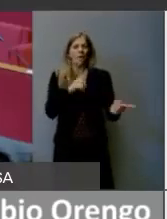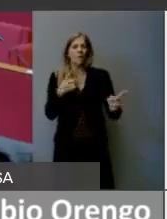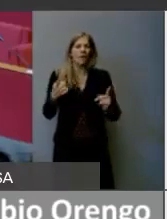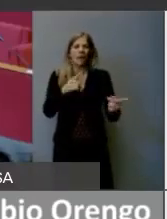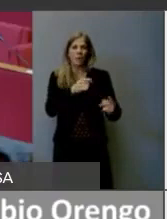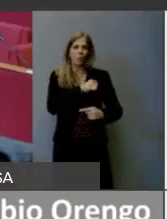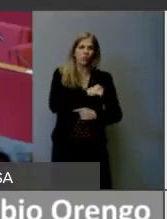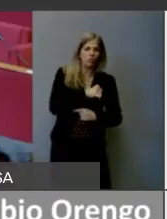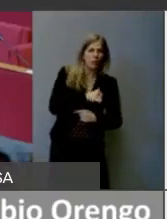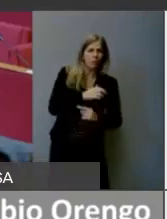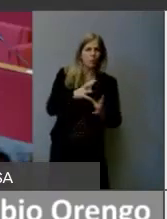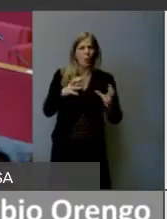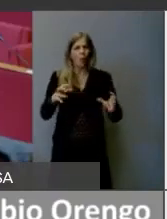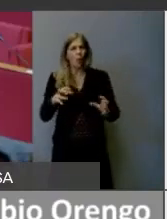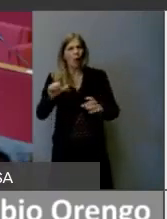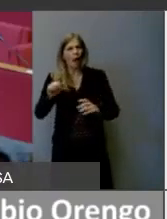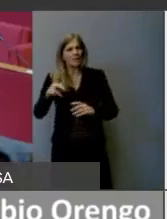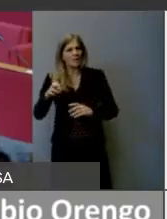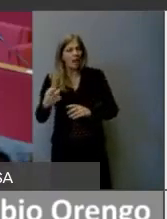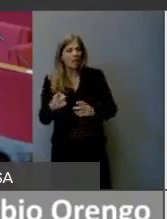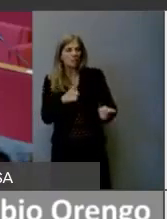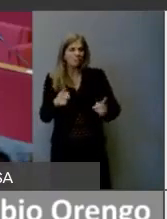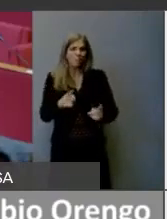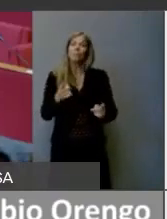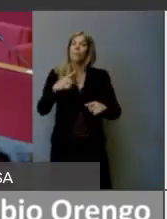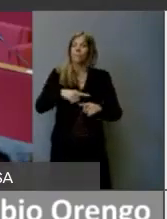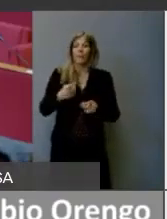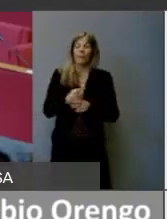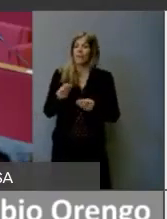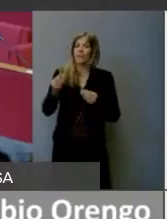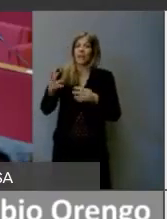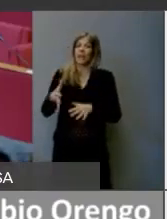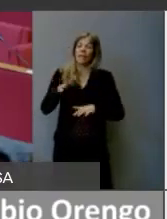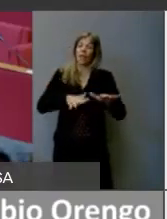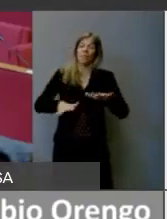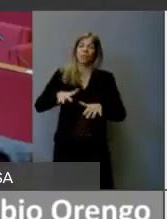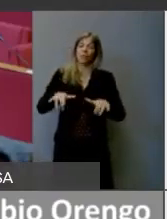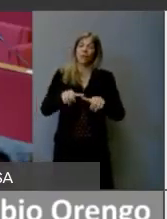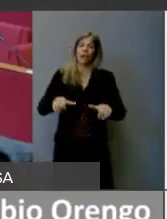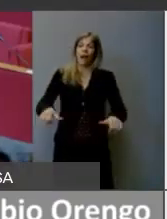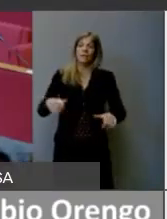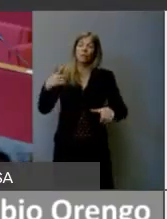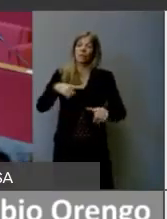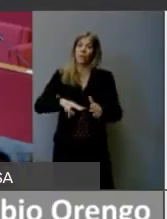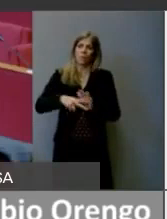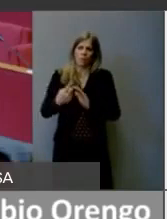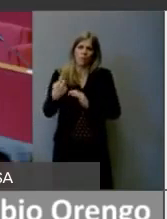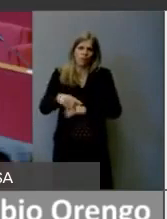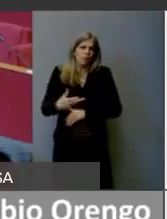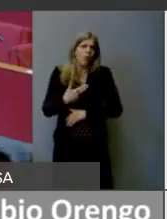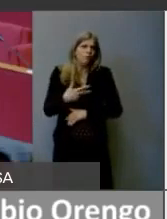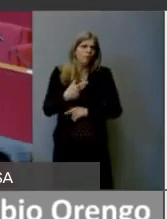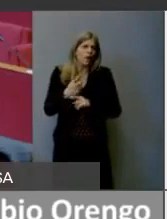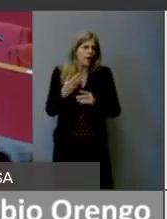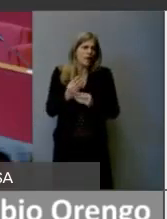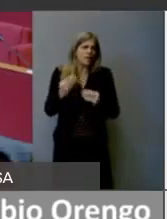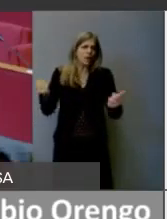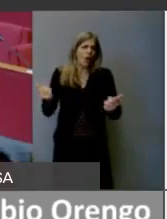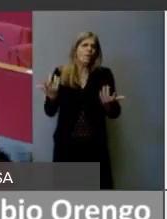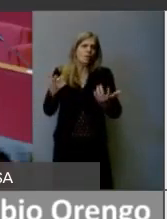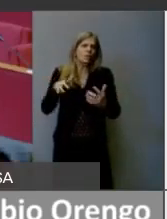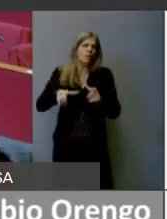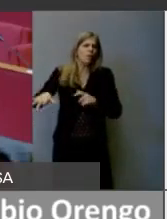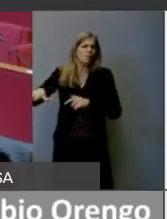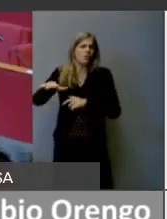di dare appunto quelle informazioni basilari per risolvere un problema che appunto è importante e sentito